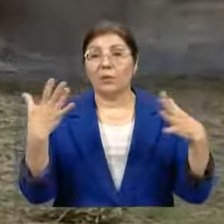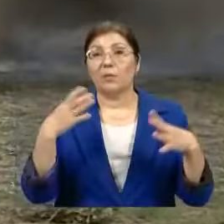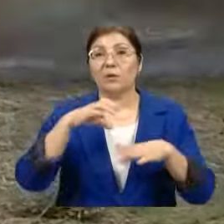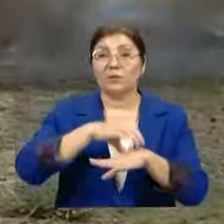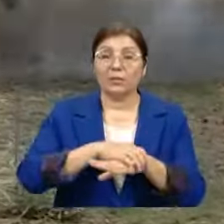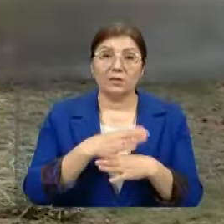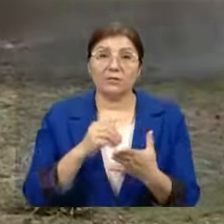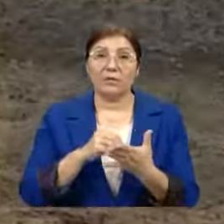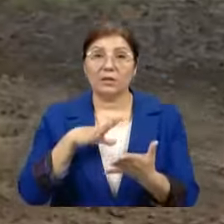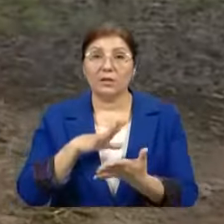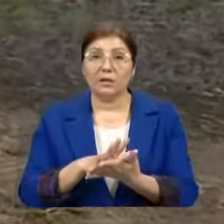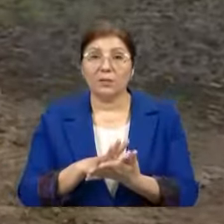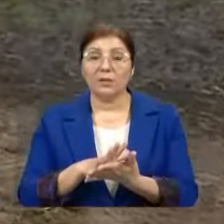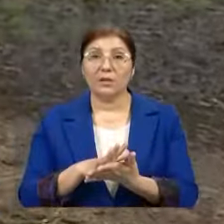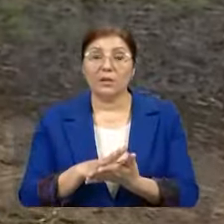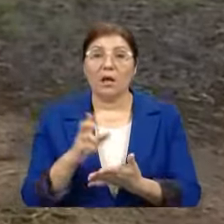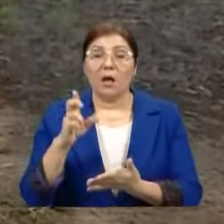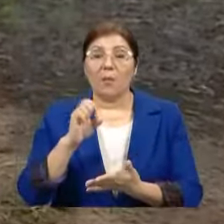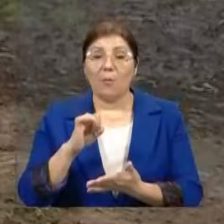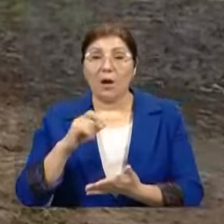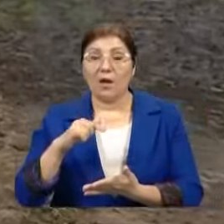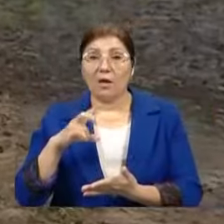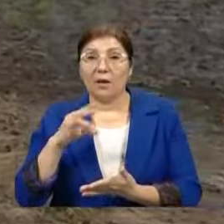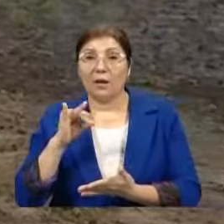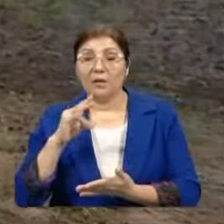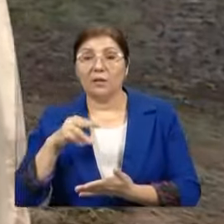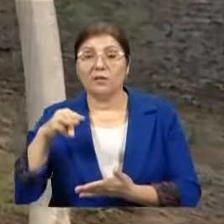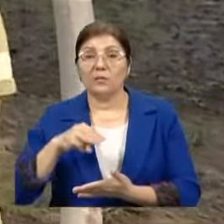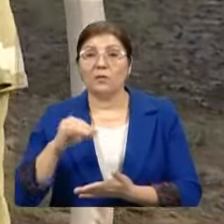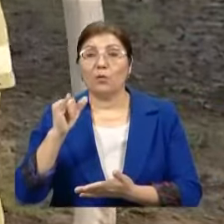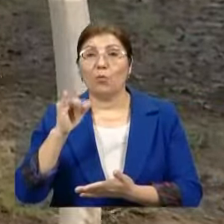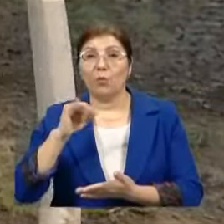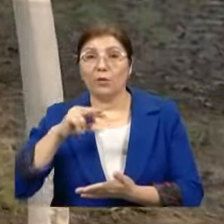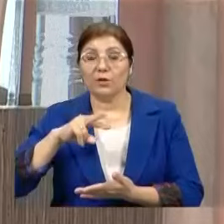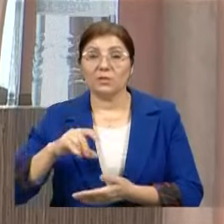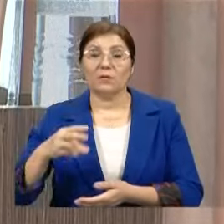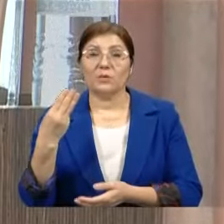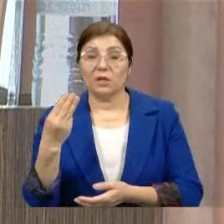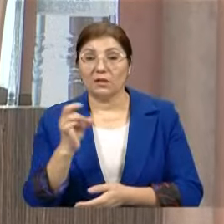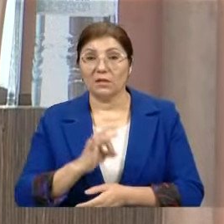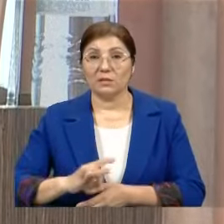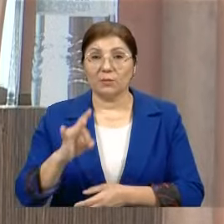годом зарегистрировано в Байганинском, Каргалинском, Тимирском, Уйгырском и Шалкарском районах.